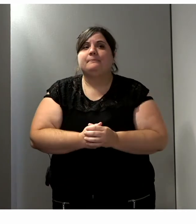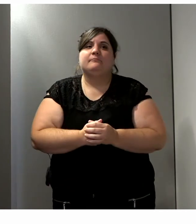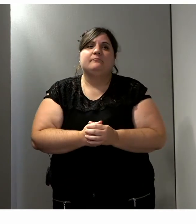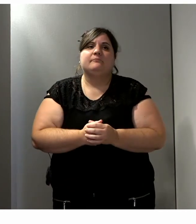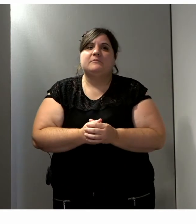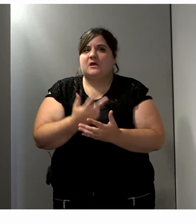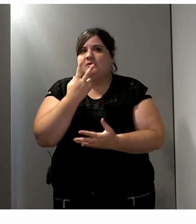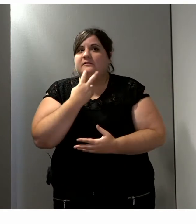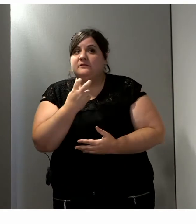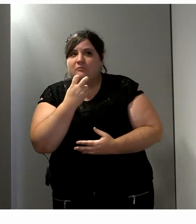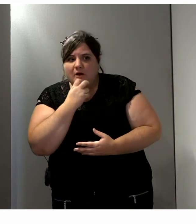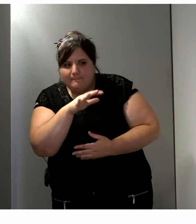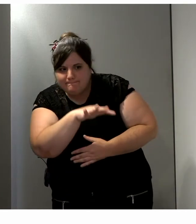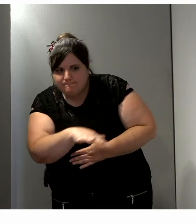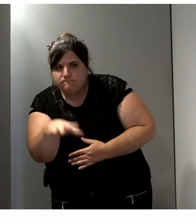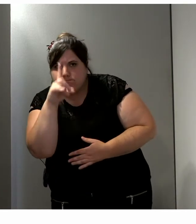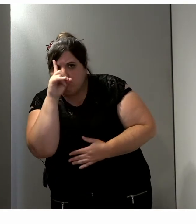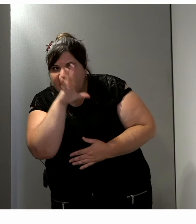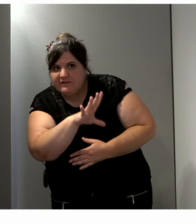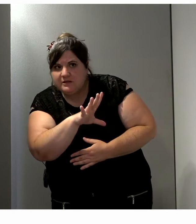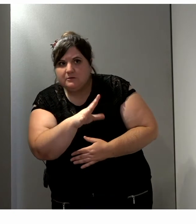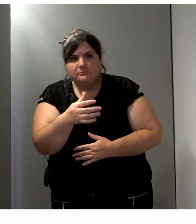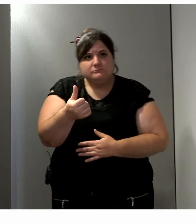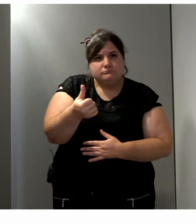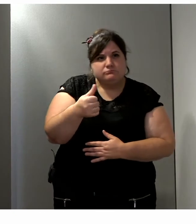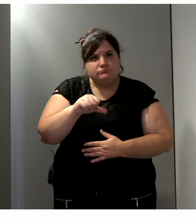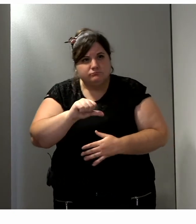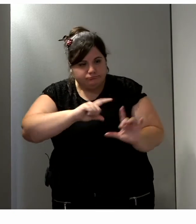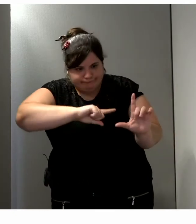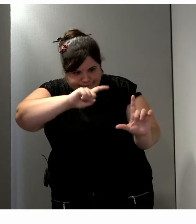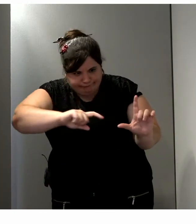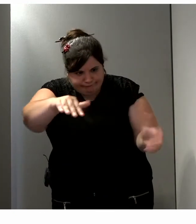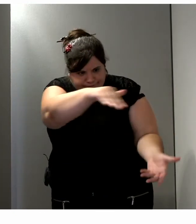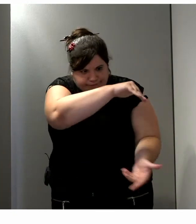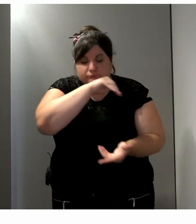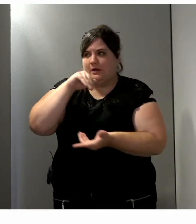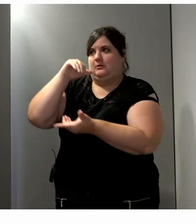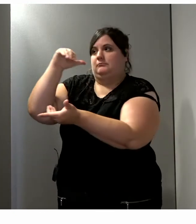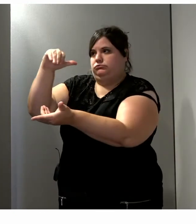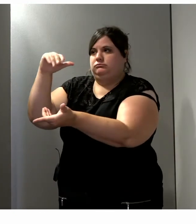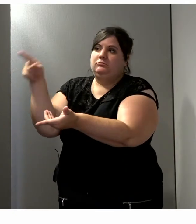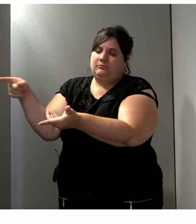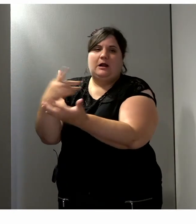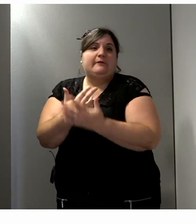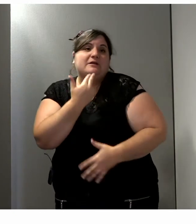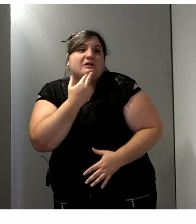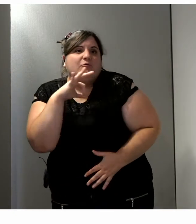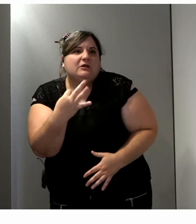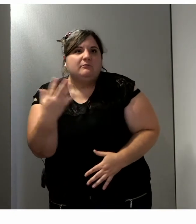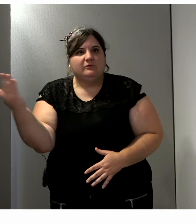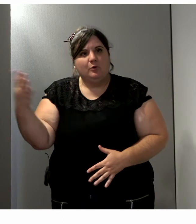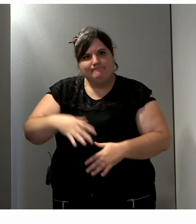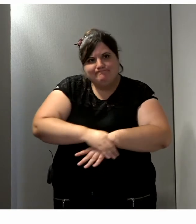l'opinion publique. Je pense que ces outils sont très utiles parce qu'ils permettent de mobiliser les